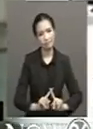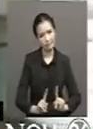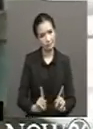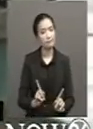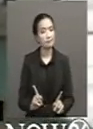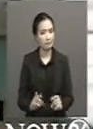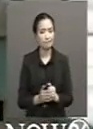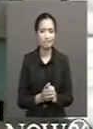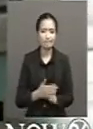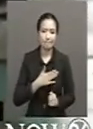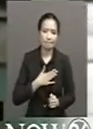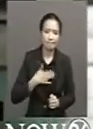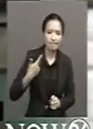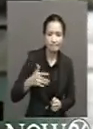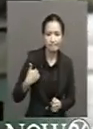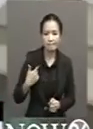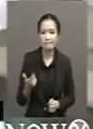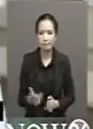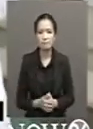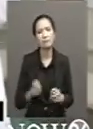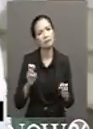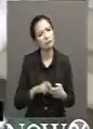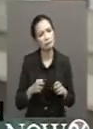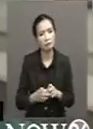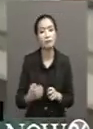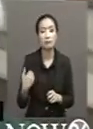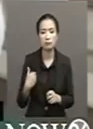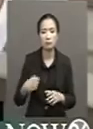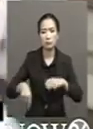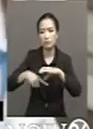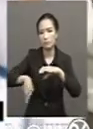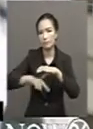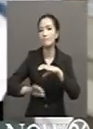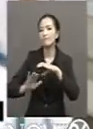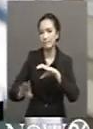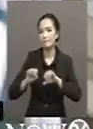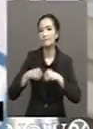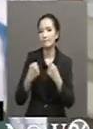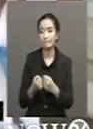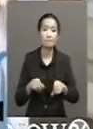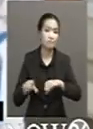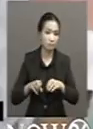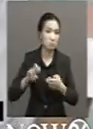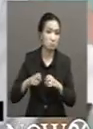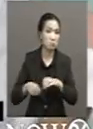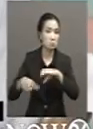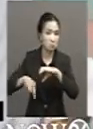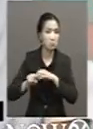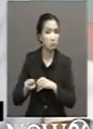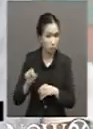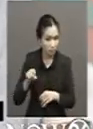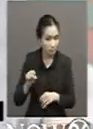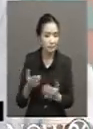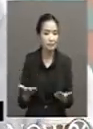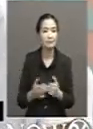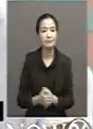ที่ค้างคาใจสำหรับหลายคนว่าเป็นปัญหาที่เกิดขึ้นภายในปัญหาที่เกิดขึ้นจากการบริหารงานหรือไม่ทีมกีฬา